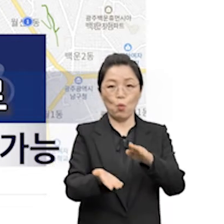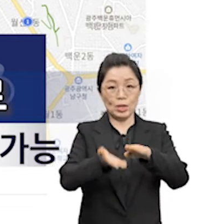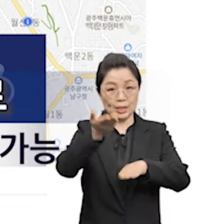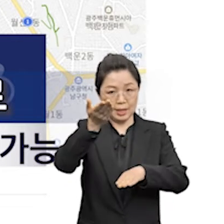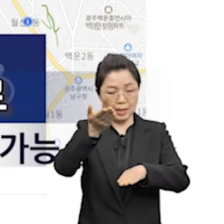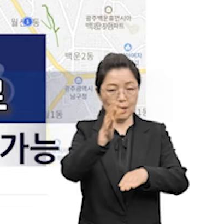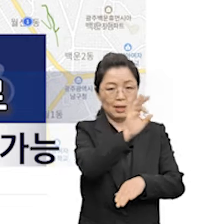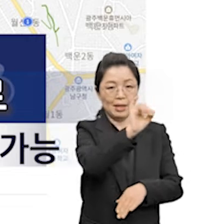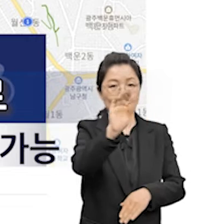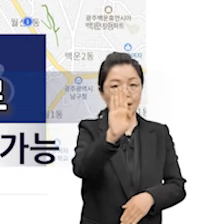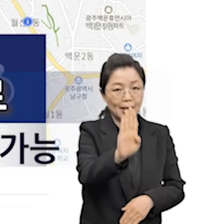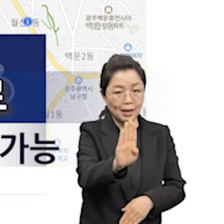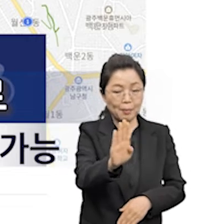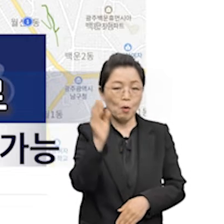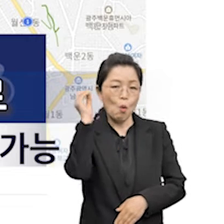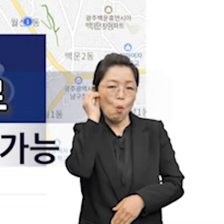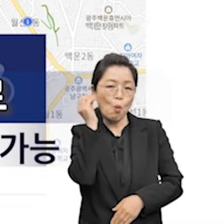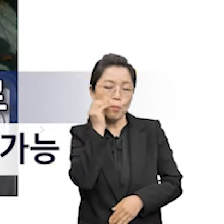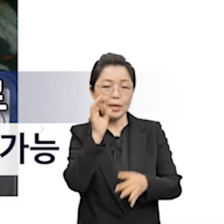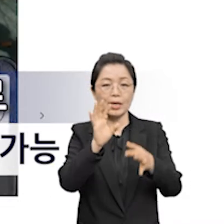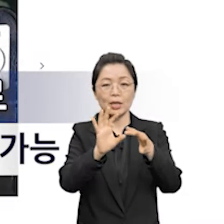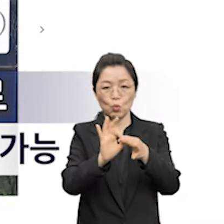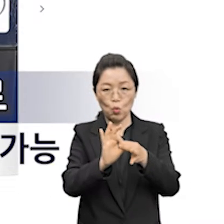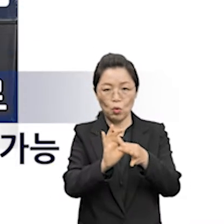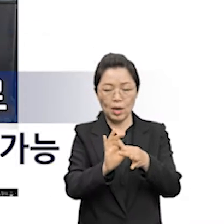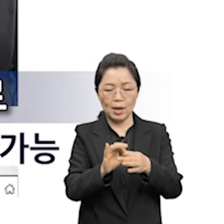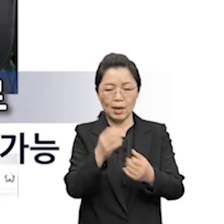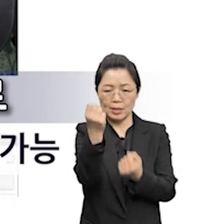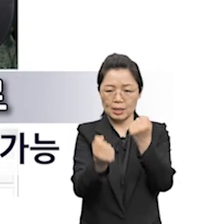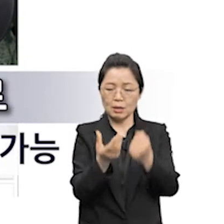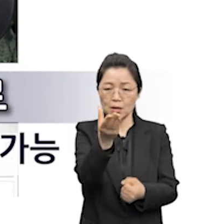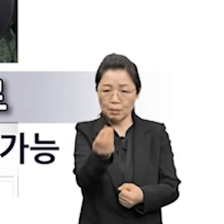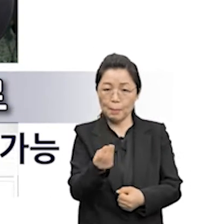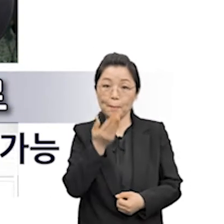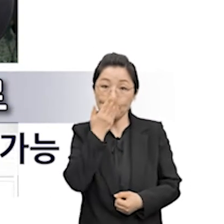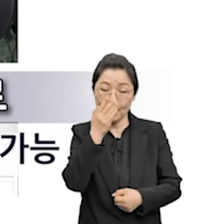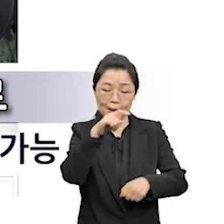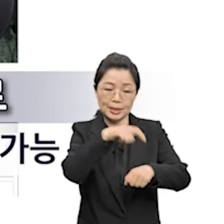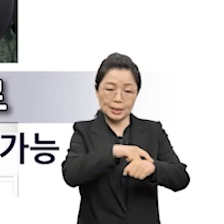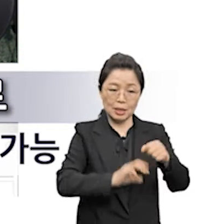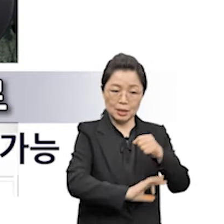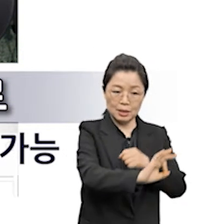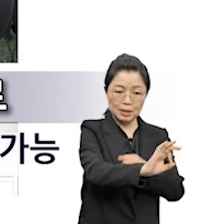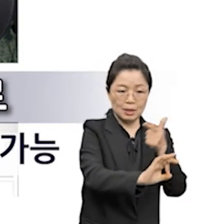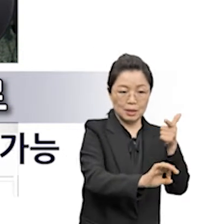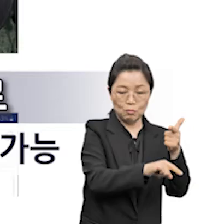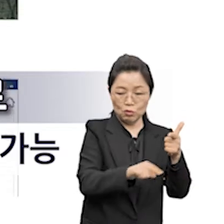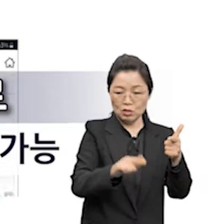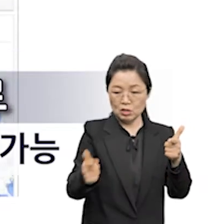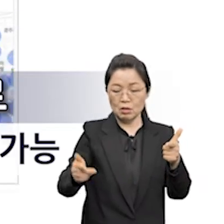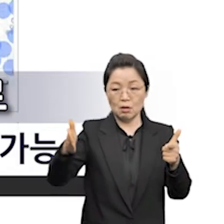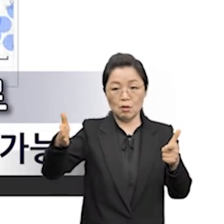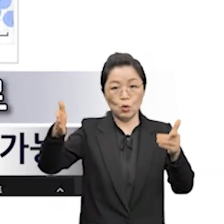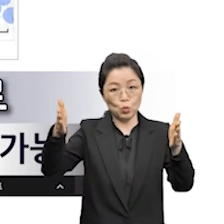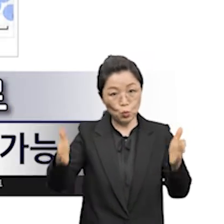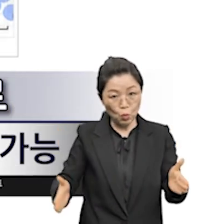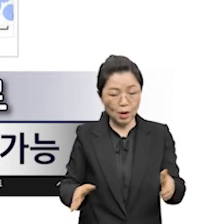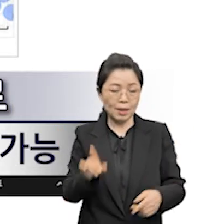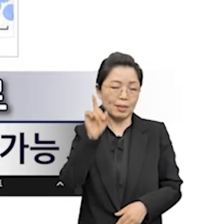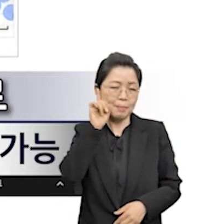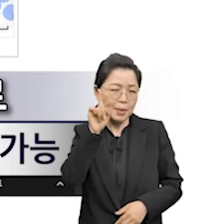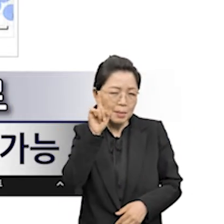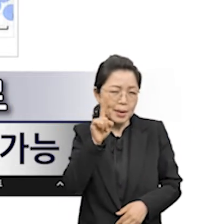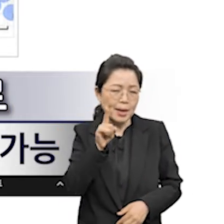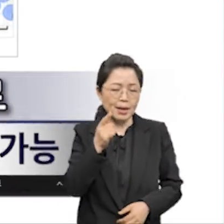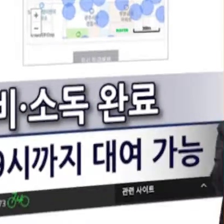이상이면 누구나 타랑개 앱 또는 홈페이지를 통해 이용할 수 있으며 오전 6시부터 오후 9시 사이에 연중무휴